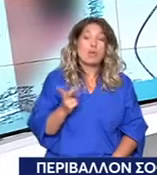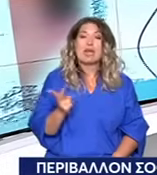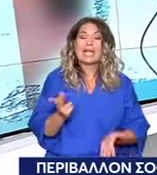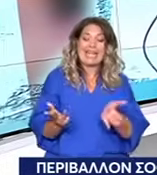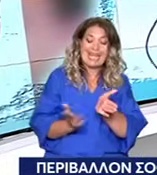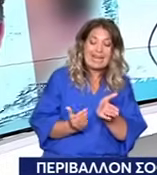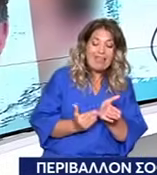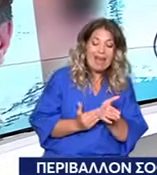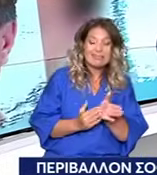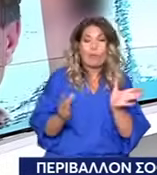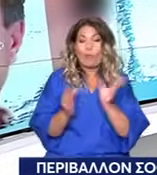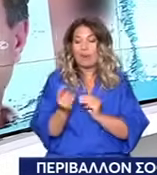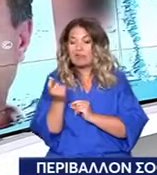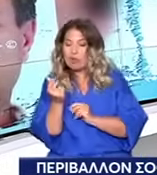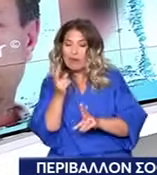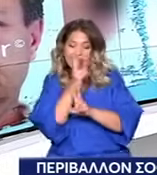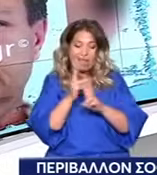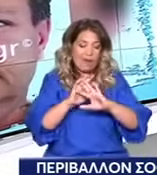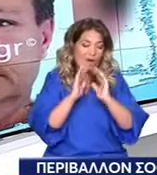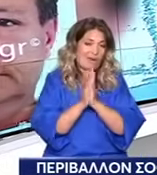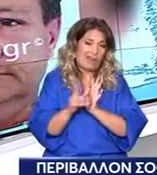των νομικών όλων των κλάδων και όλων των επιπέδων,